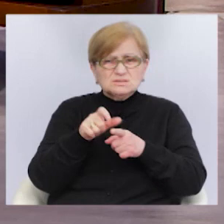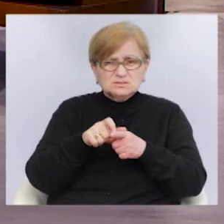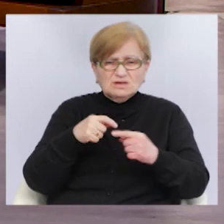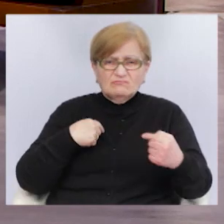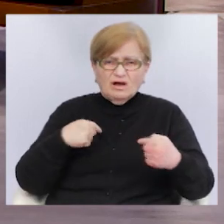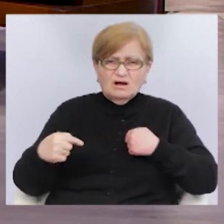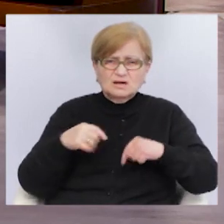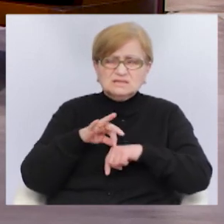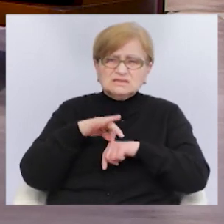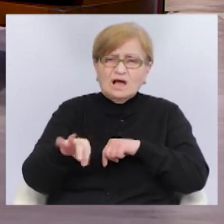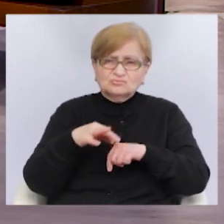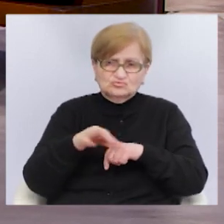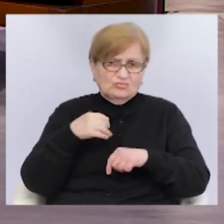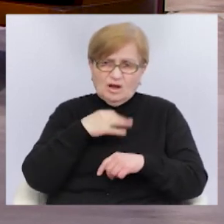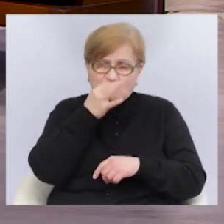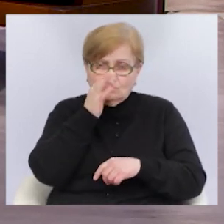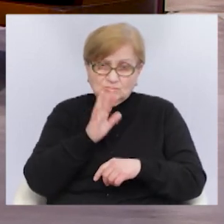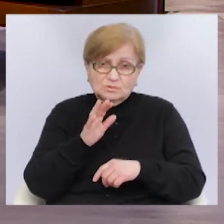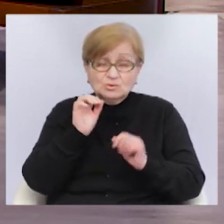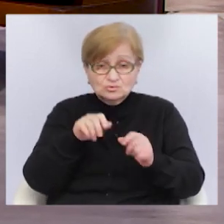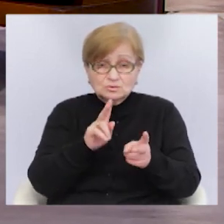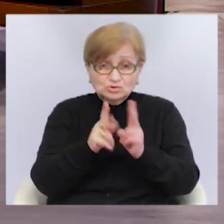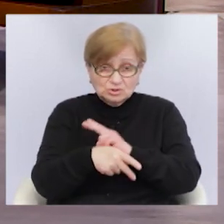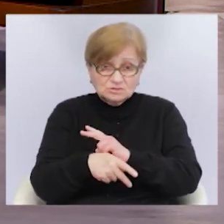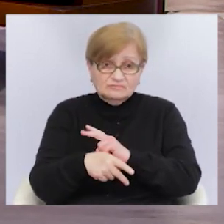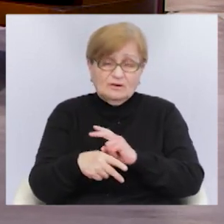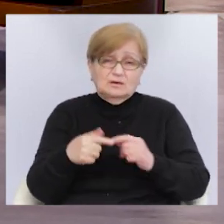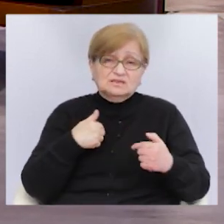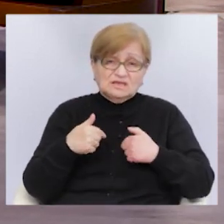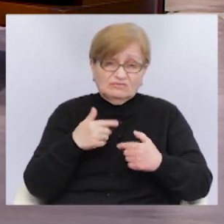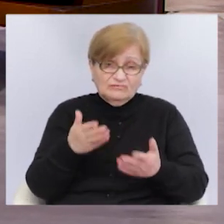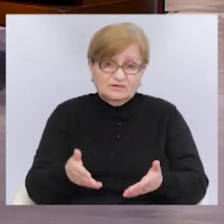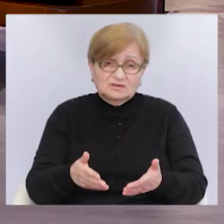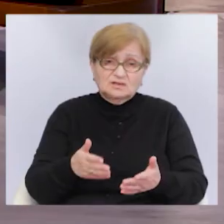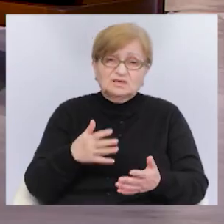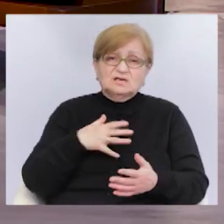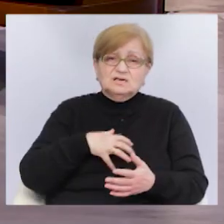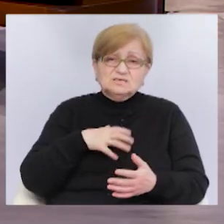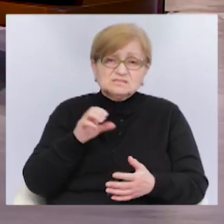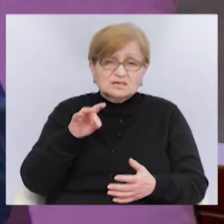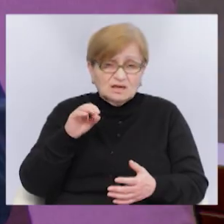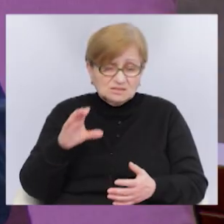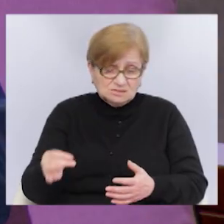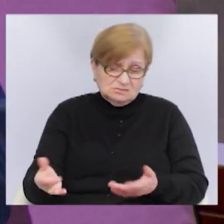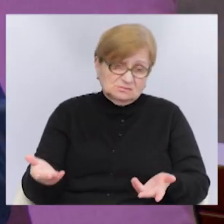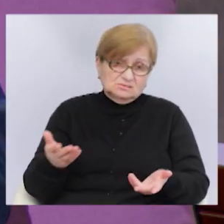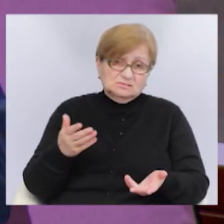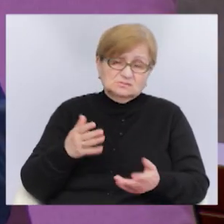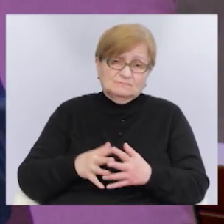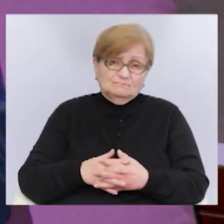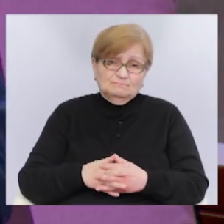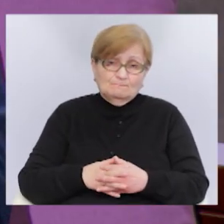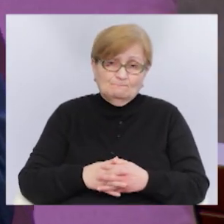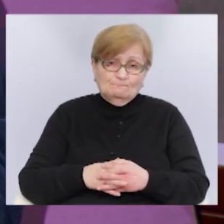კი მხდებოდა, ხო? შეგიძლია შეცვალოს ის რაღაცა, კივილი, სტრესი, წუხილი, კი, მე და არ